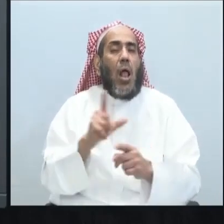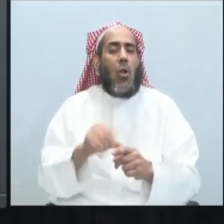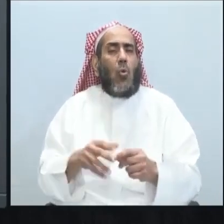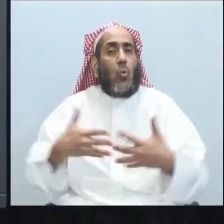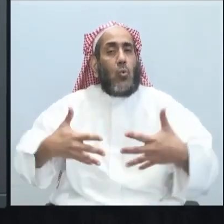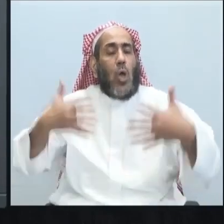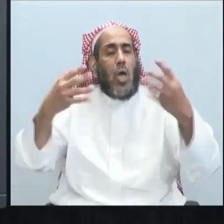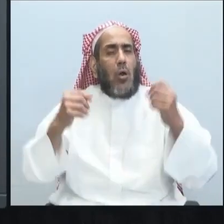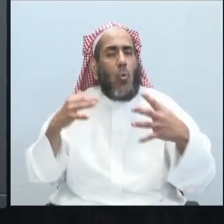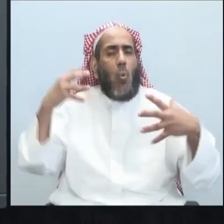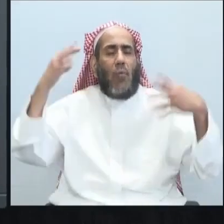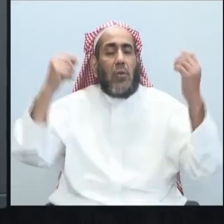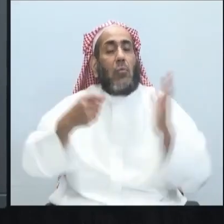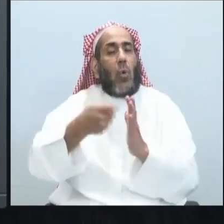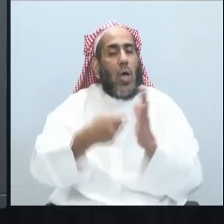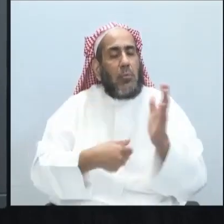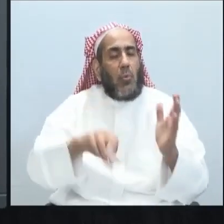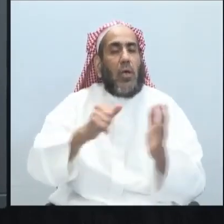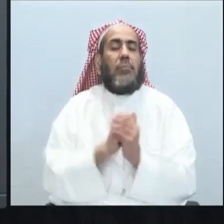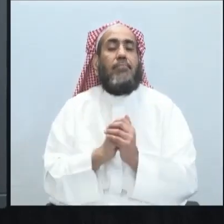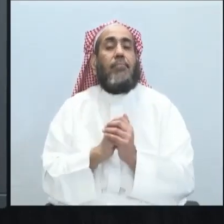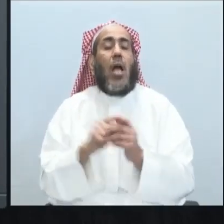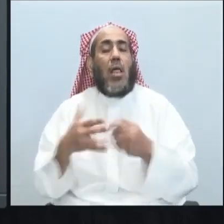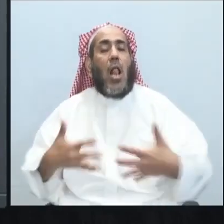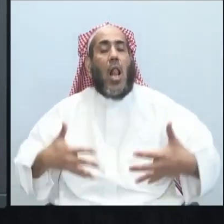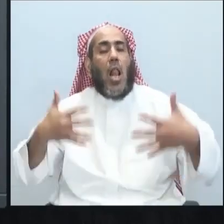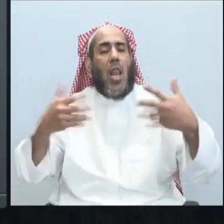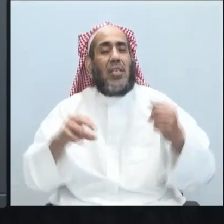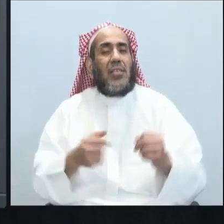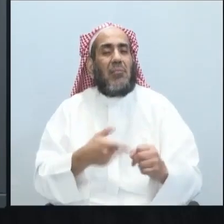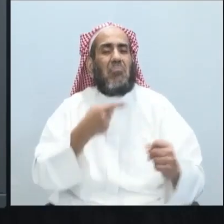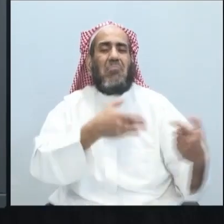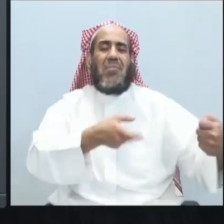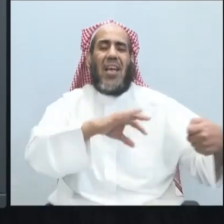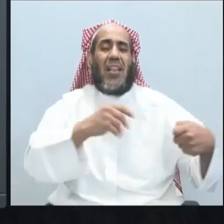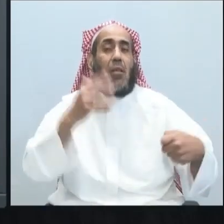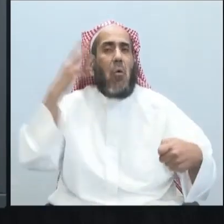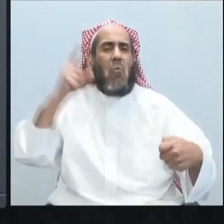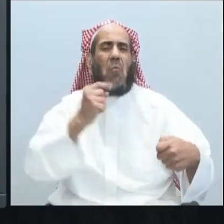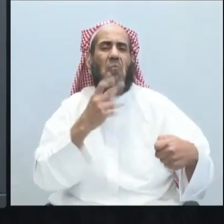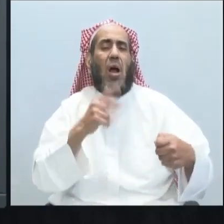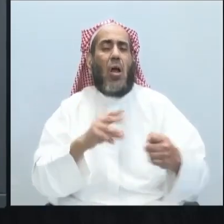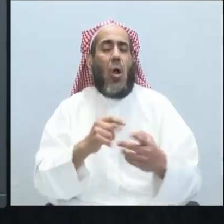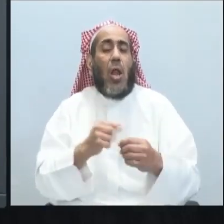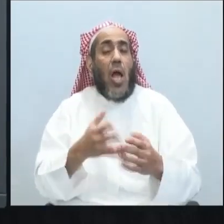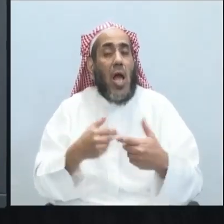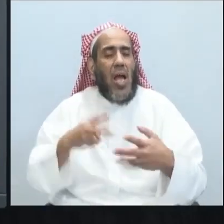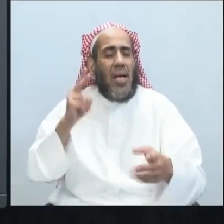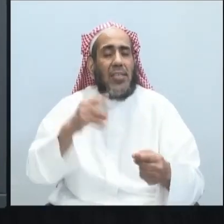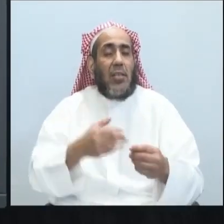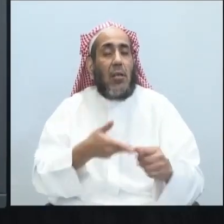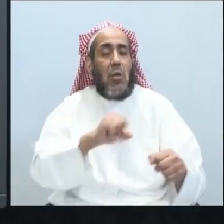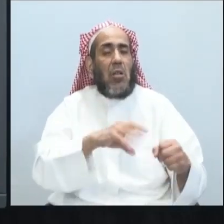يعد شاعرا وفيلسوفا وكاتبا وناقدا هذا نص هو يرثي فقيه لكن طبعا عاده الرثاء ان يرثي